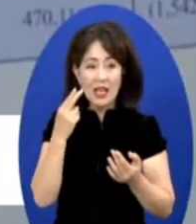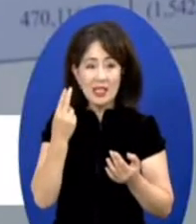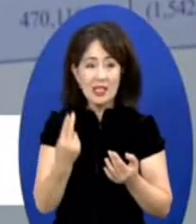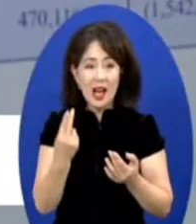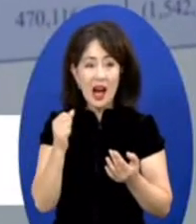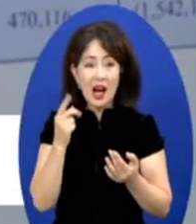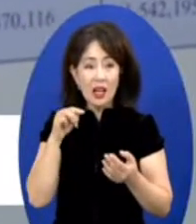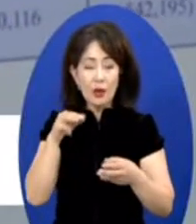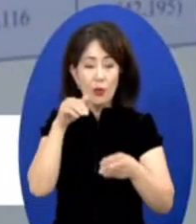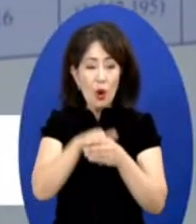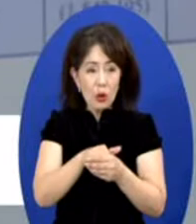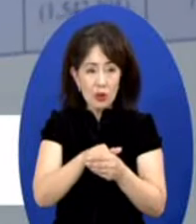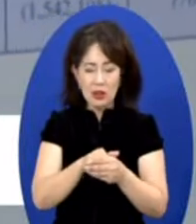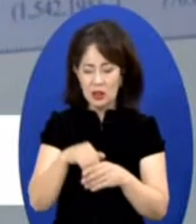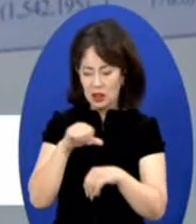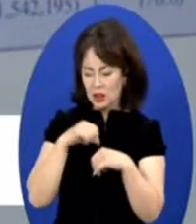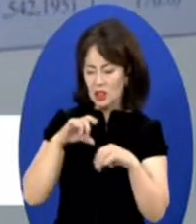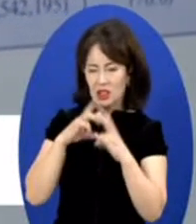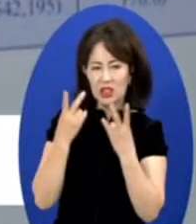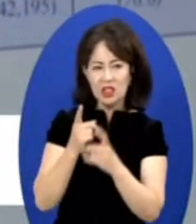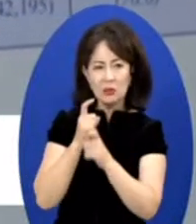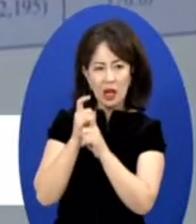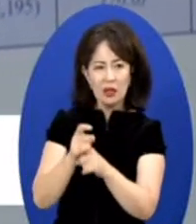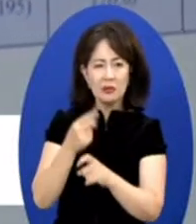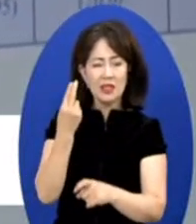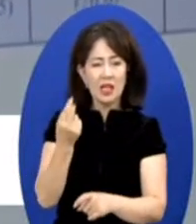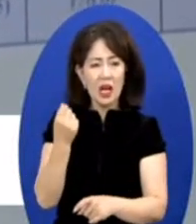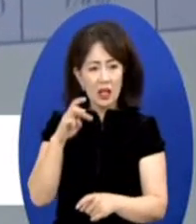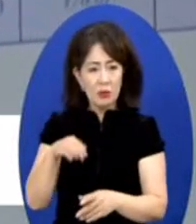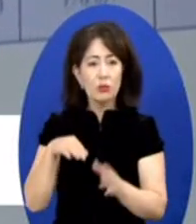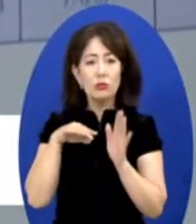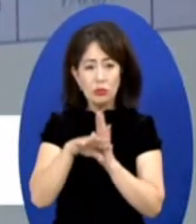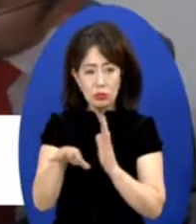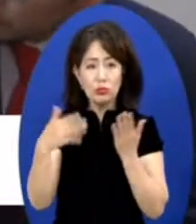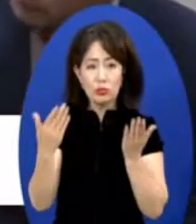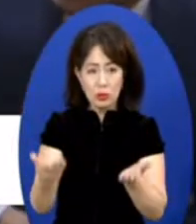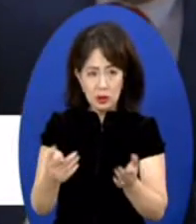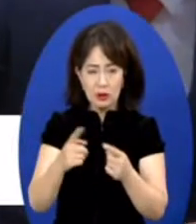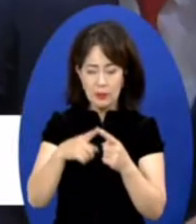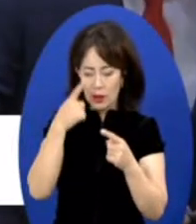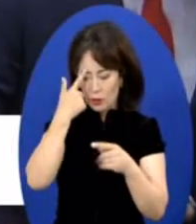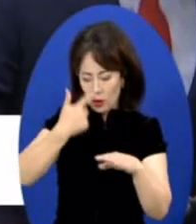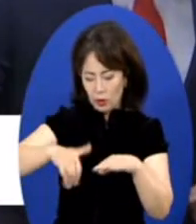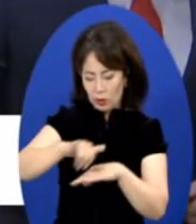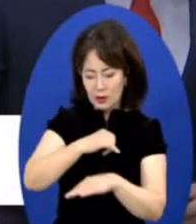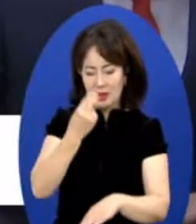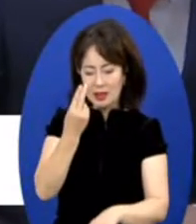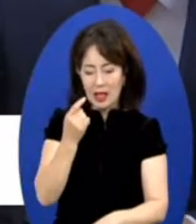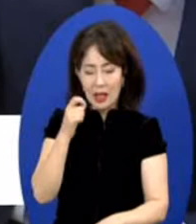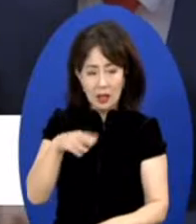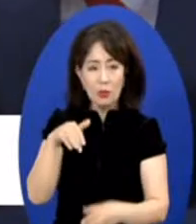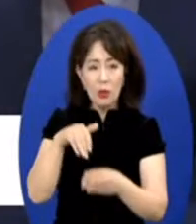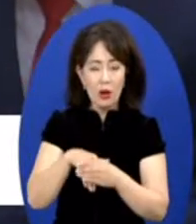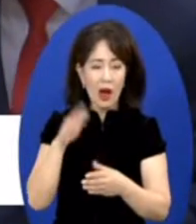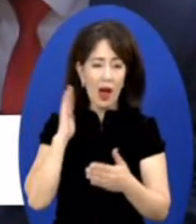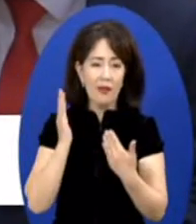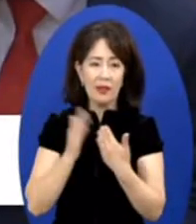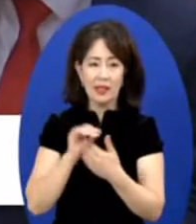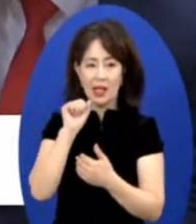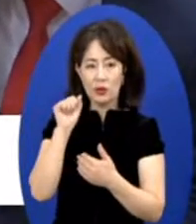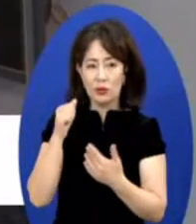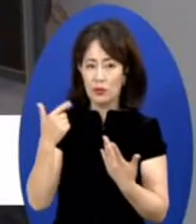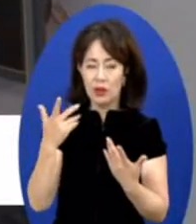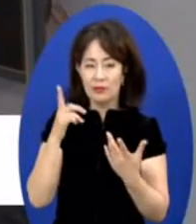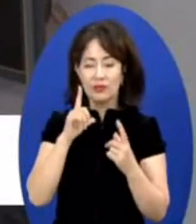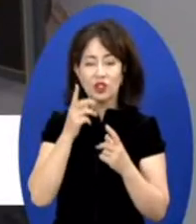сарын сүүлээс эхлэн иргэдэд нийгмийн халамжийн үйлчилгээг захимаар хөрвдөг болсон. За Монгол улс захимд шилжснээр авилгын асуудлыг чи давхар шийдвэрлэх